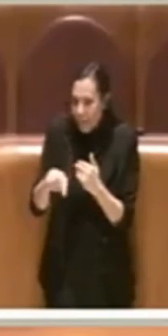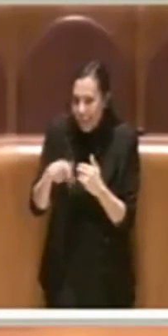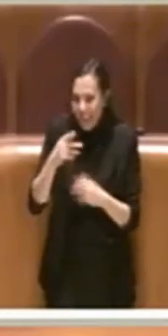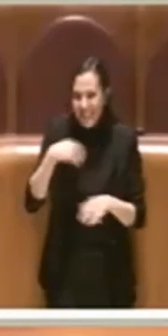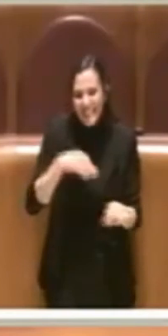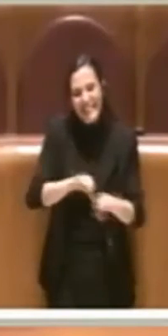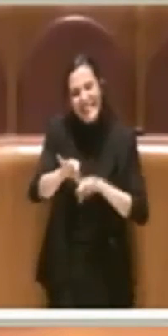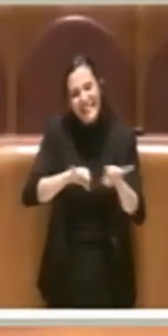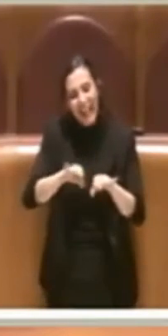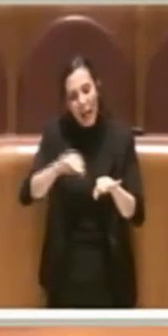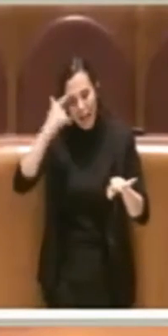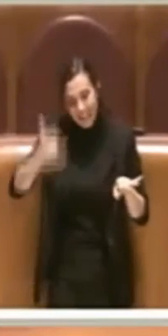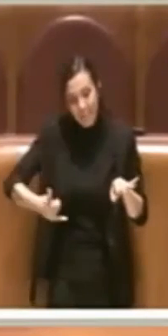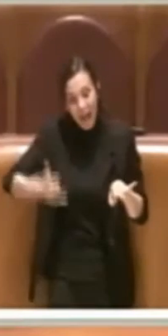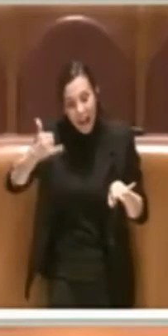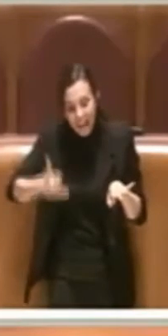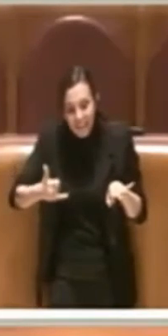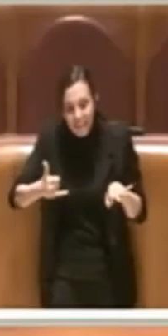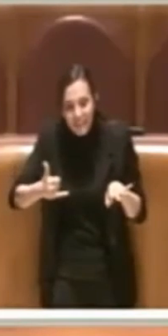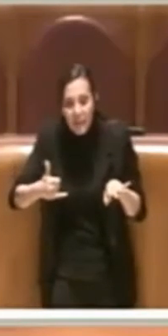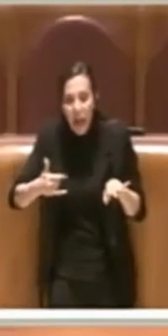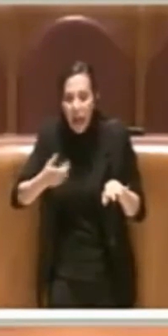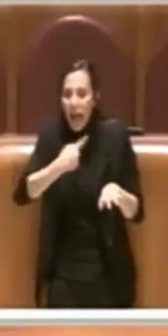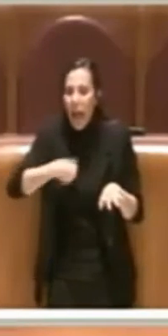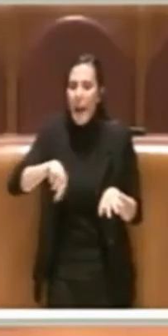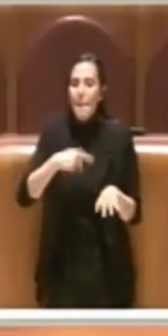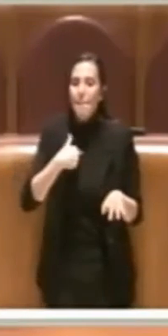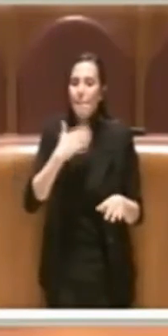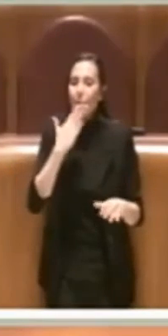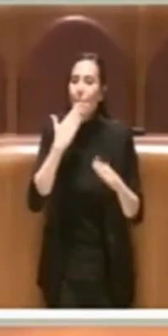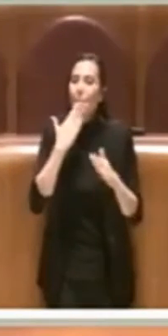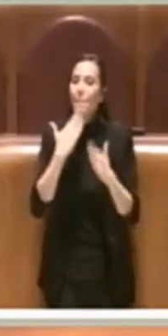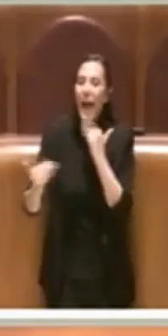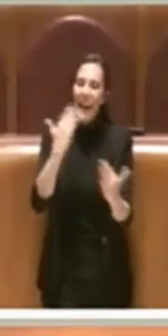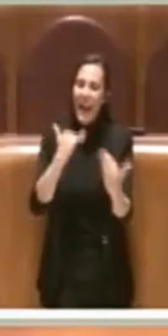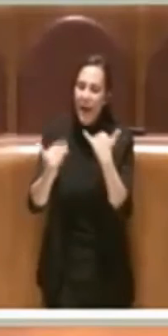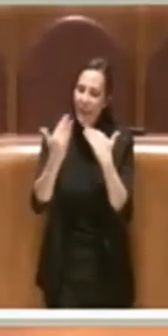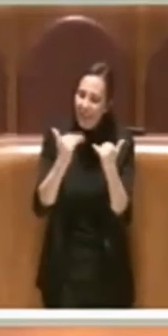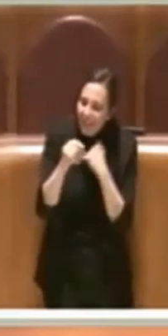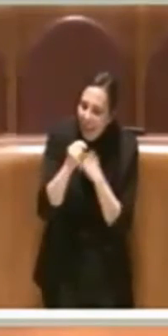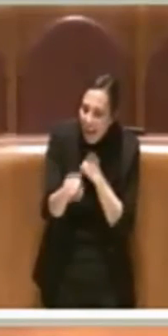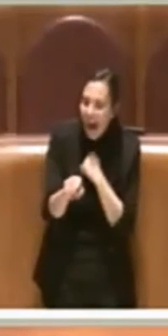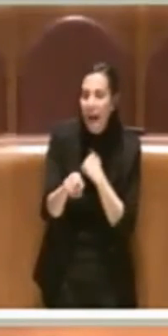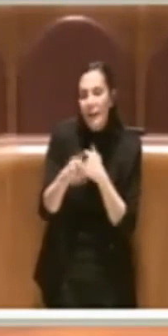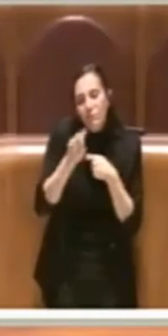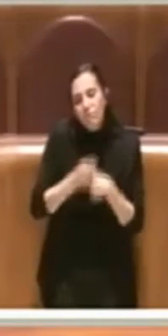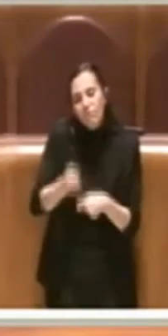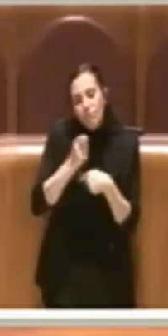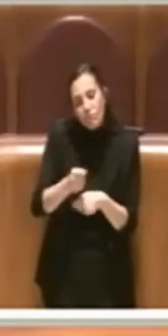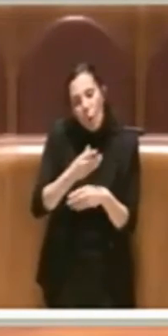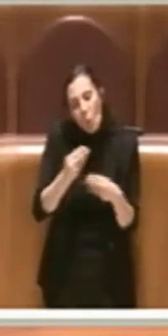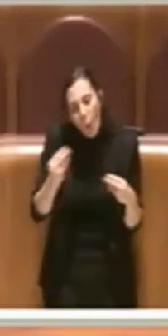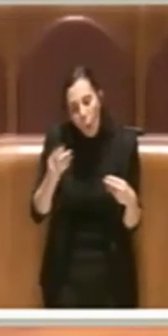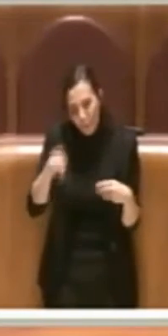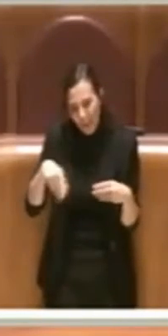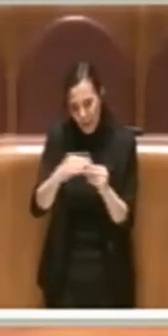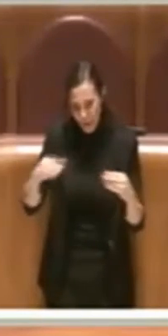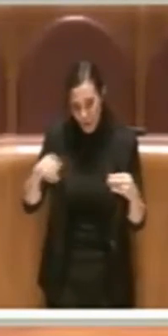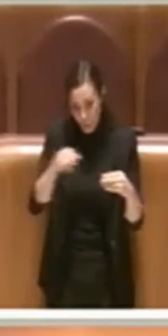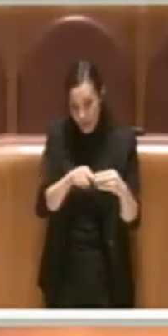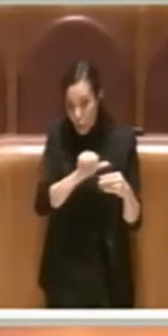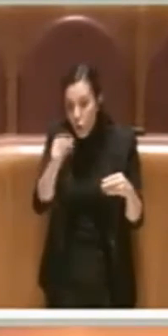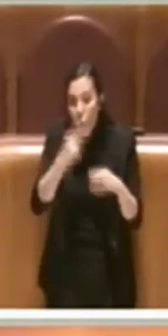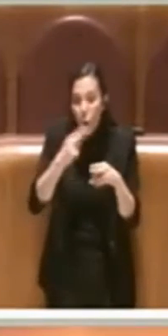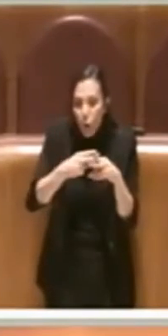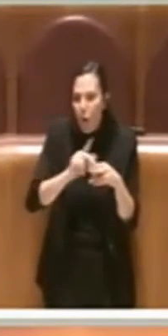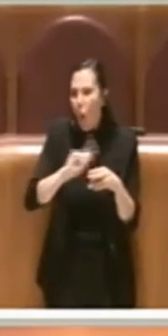Smart, consentitemelo. Ringrazio i nostri parlamentari che hanno collaborato e hanno spinto molto per avere questo strumento, ma non solo per Roma, questo è